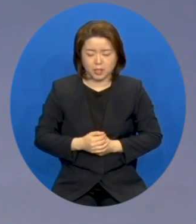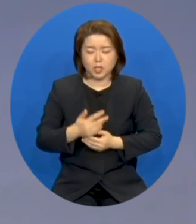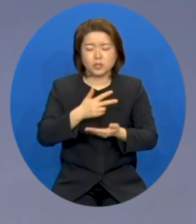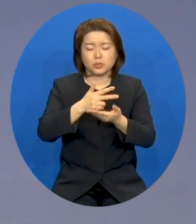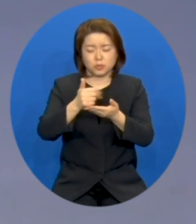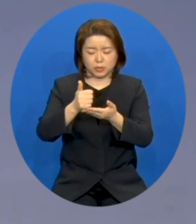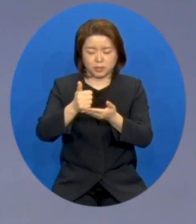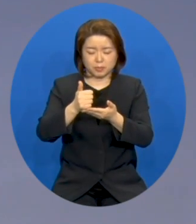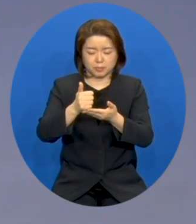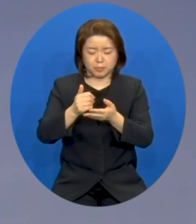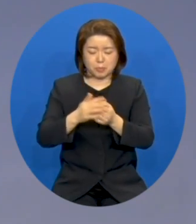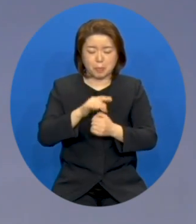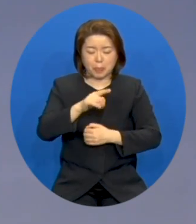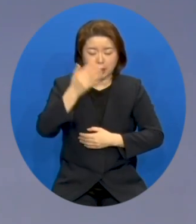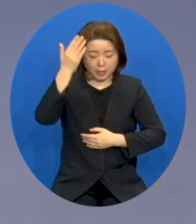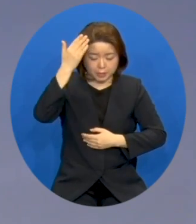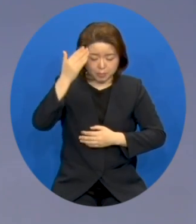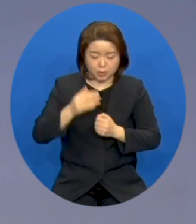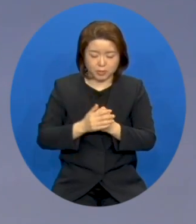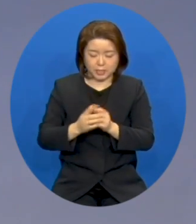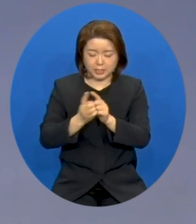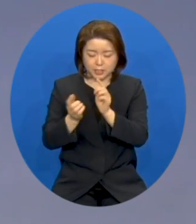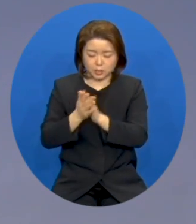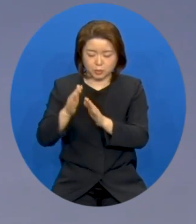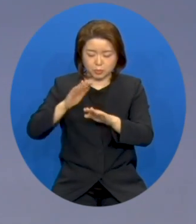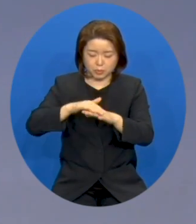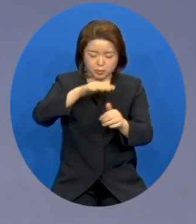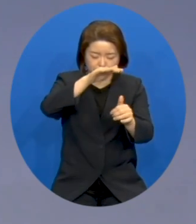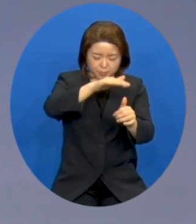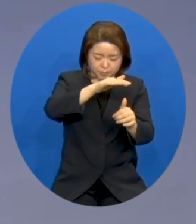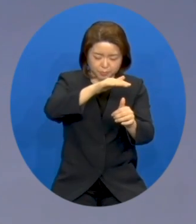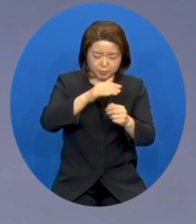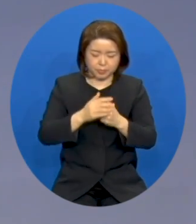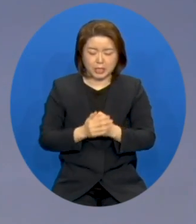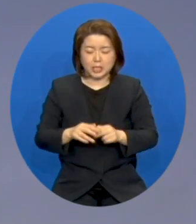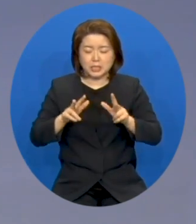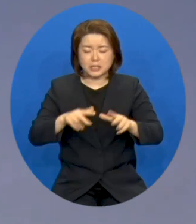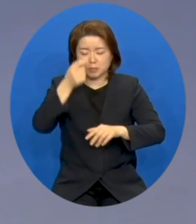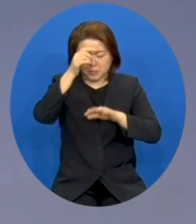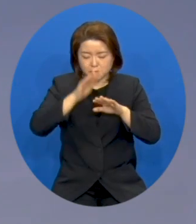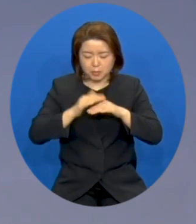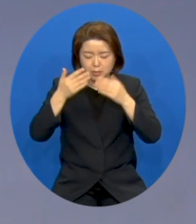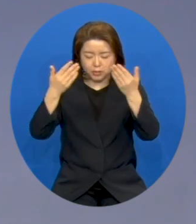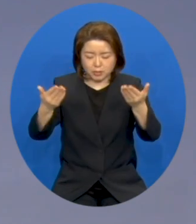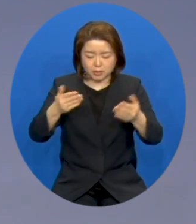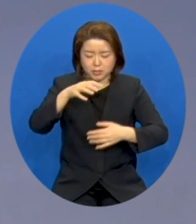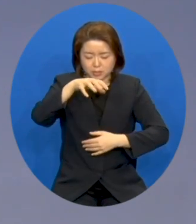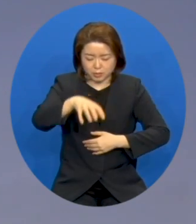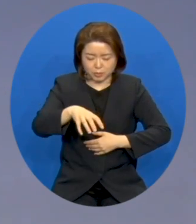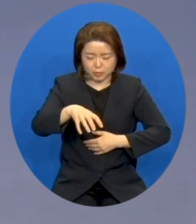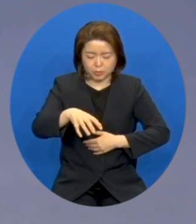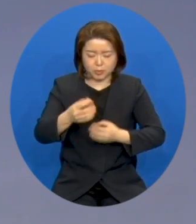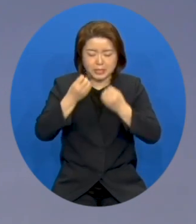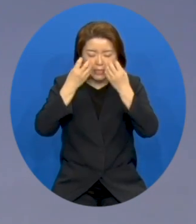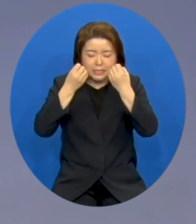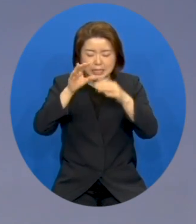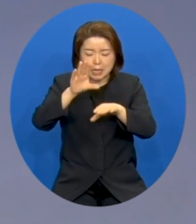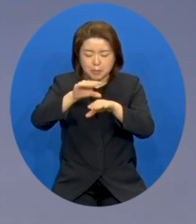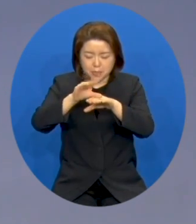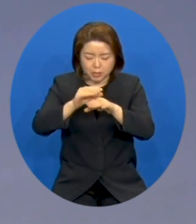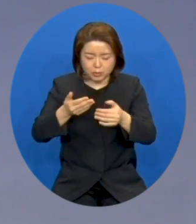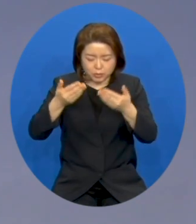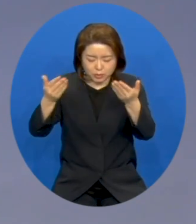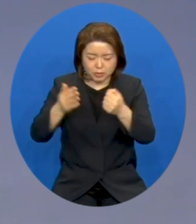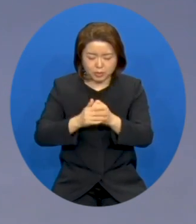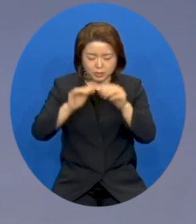주님, 그 머리에 친히 손 얹으소서. 지금 이 예배가 드려지고 있는 생방송이 진행되는